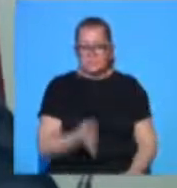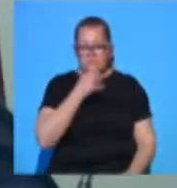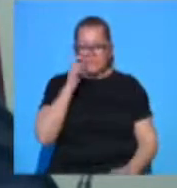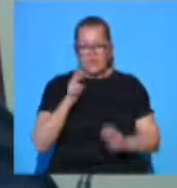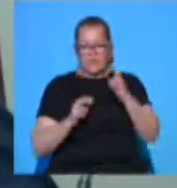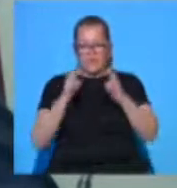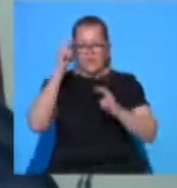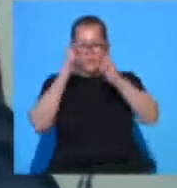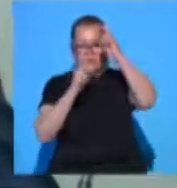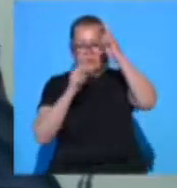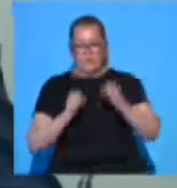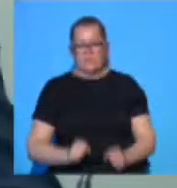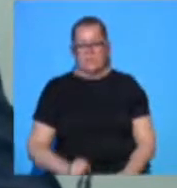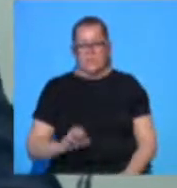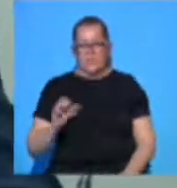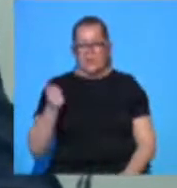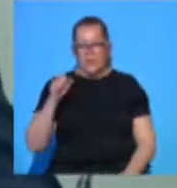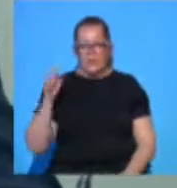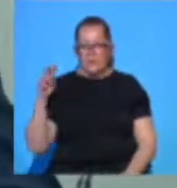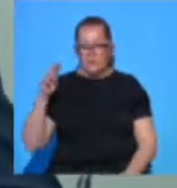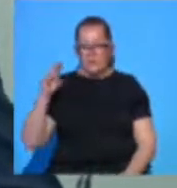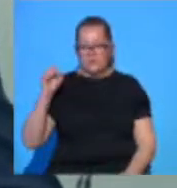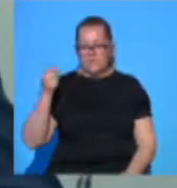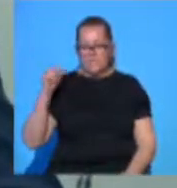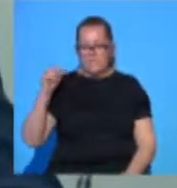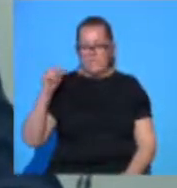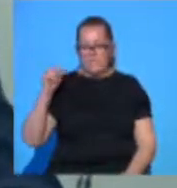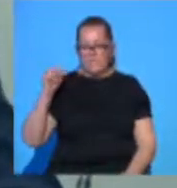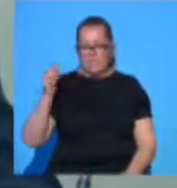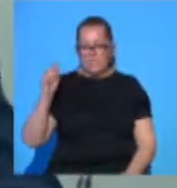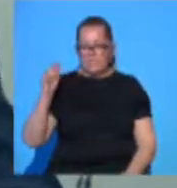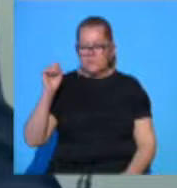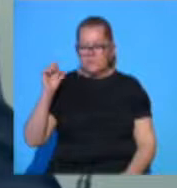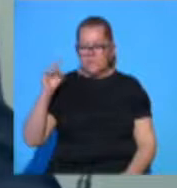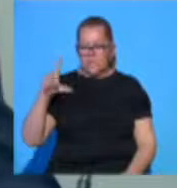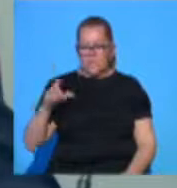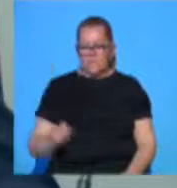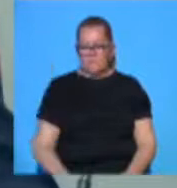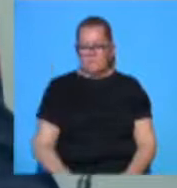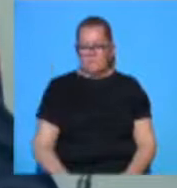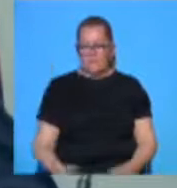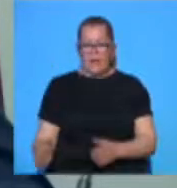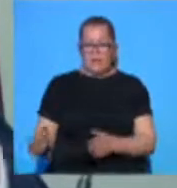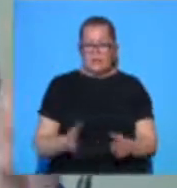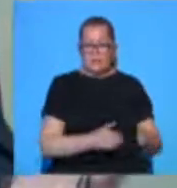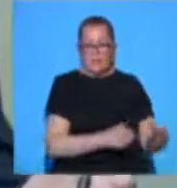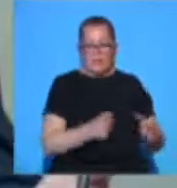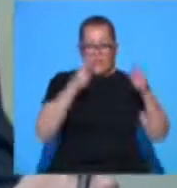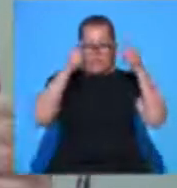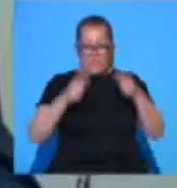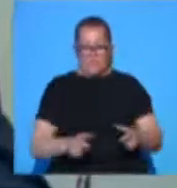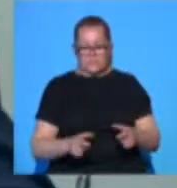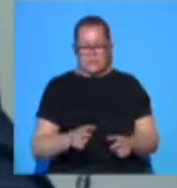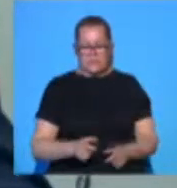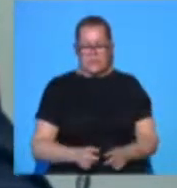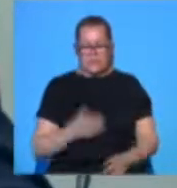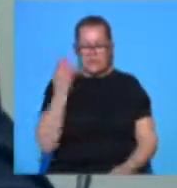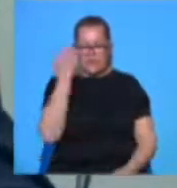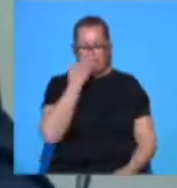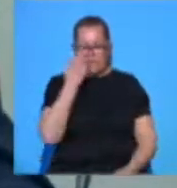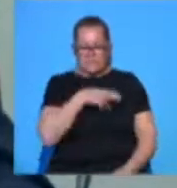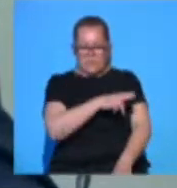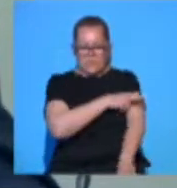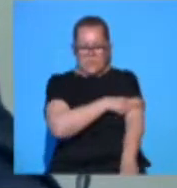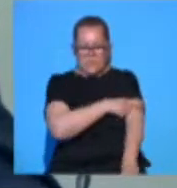industria aerospațială, are o tradiție pornind de la clasele de învățământ liceal și la partea